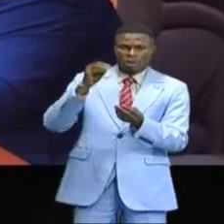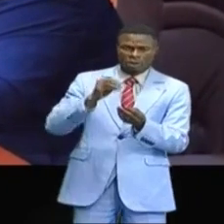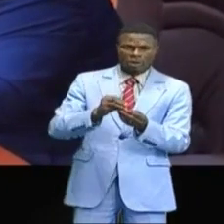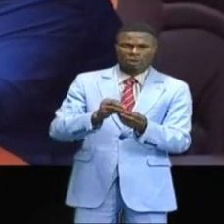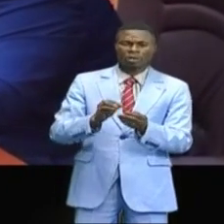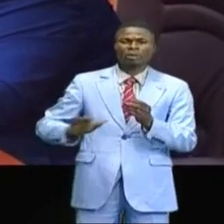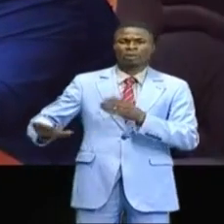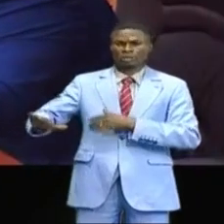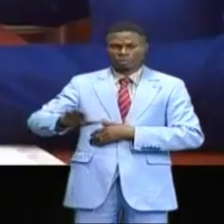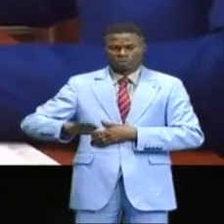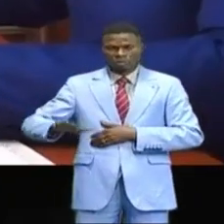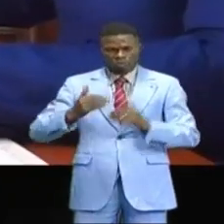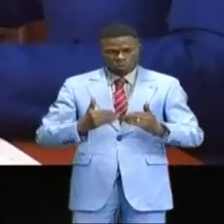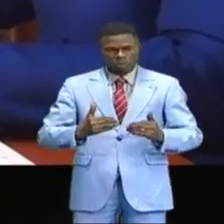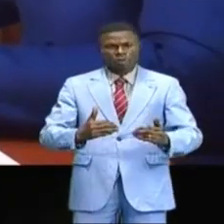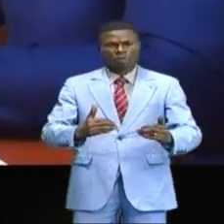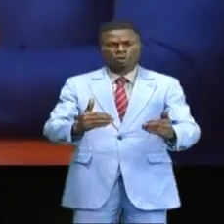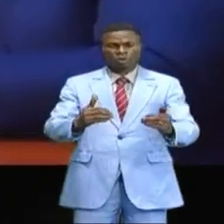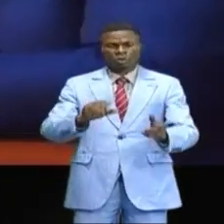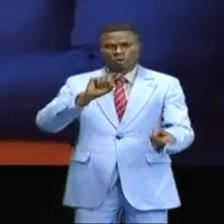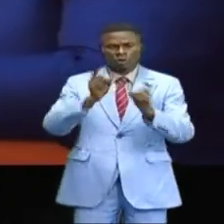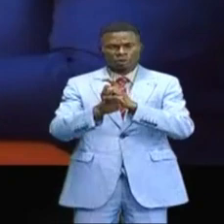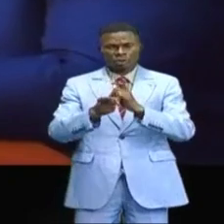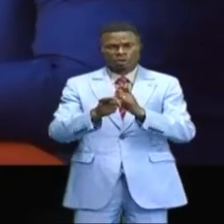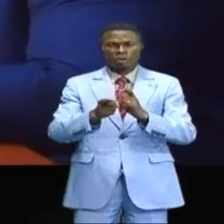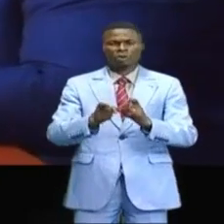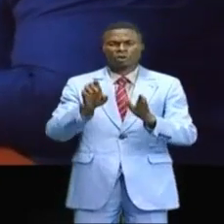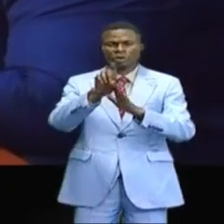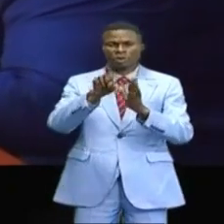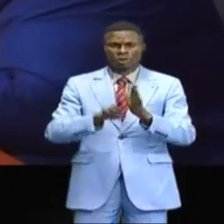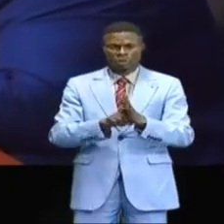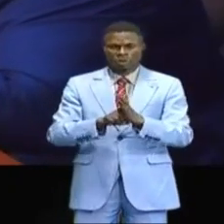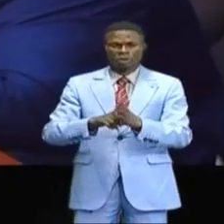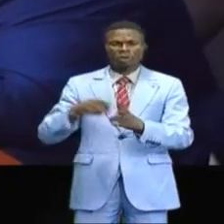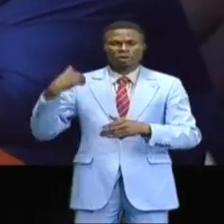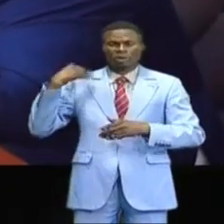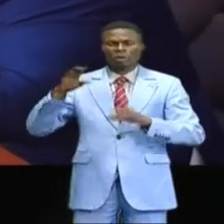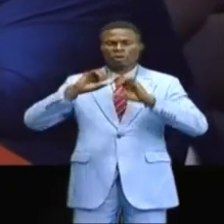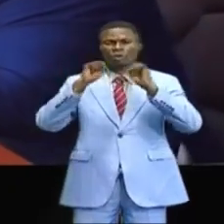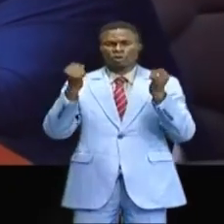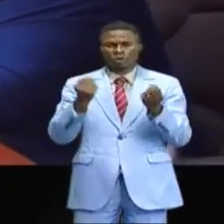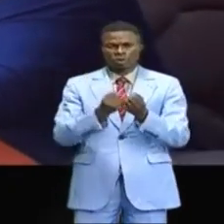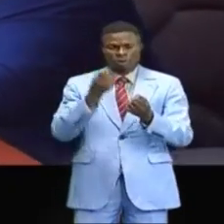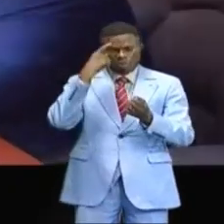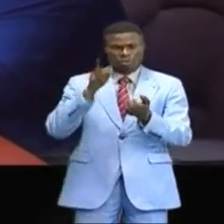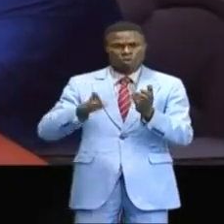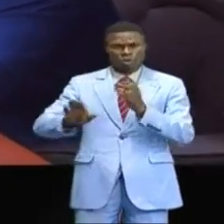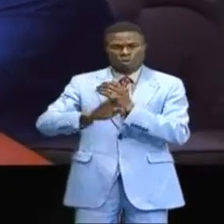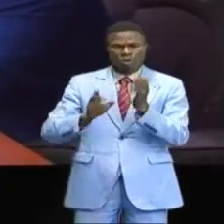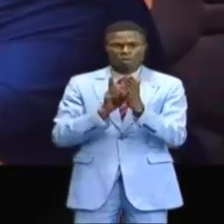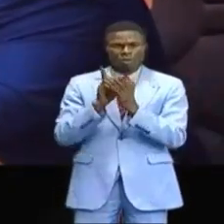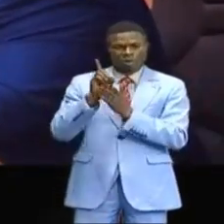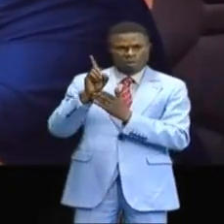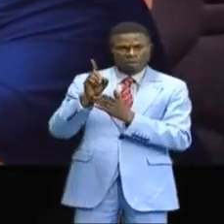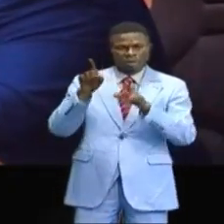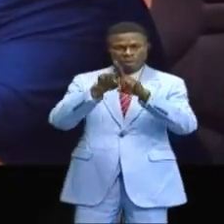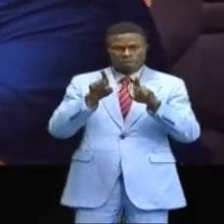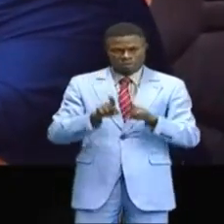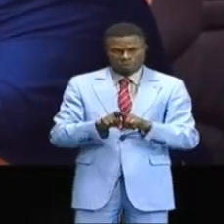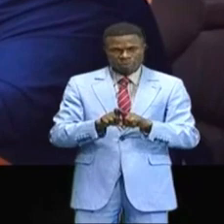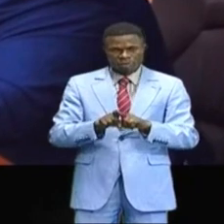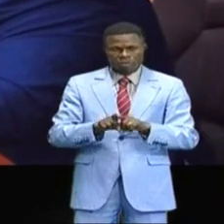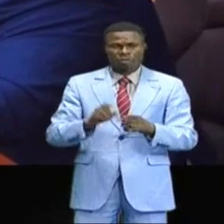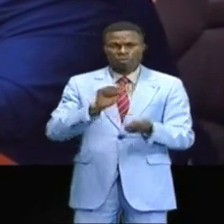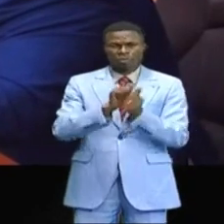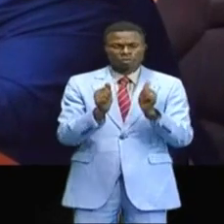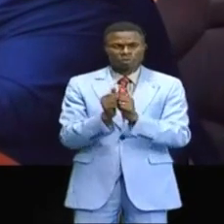pays, de poursuivre l'amélioration de la part des dépenses publiques sociales par rapport au PIB de notre pays, ainsi que celle du climat